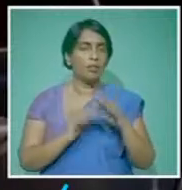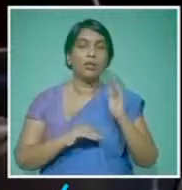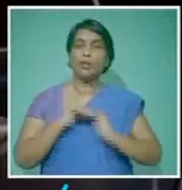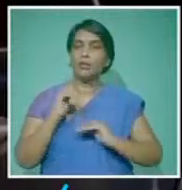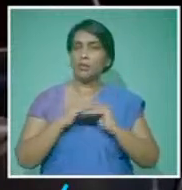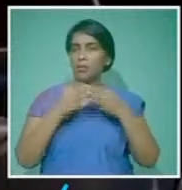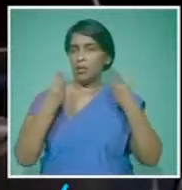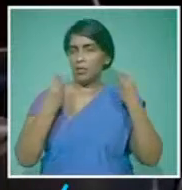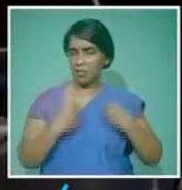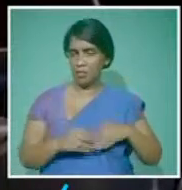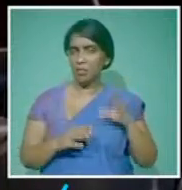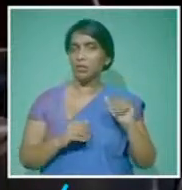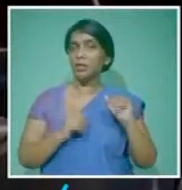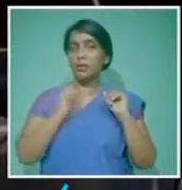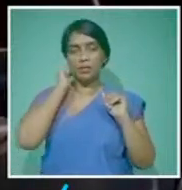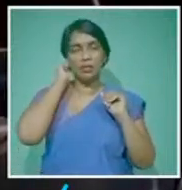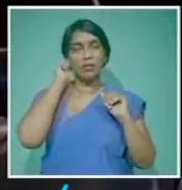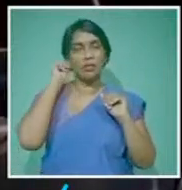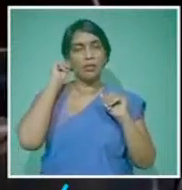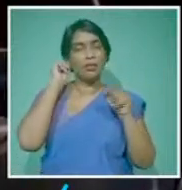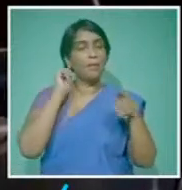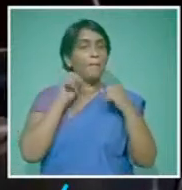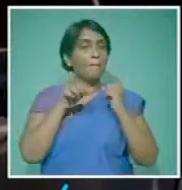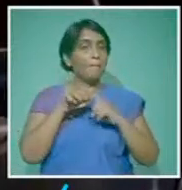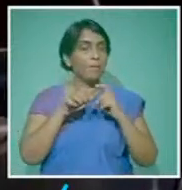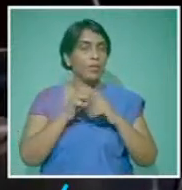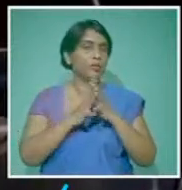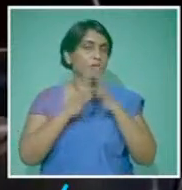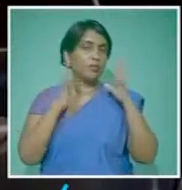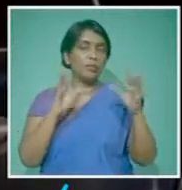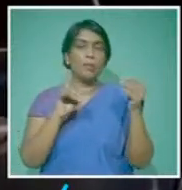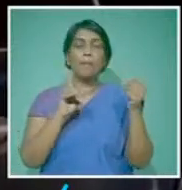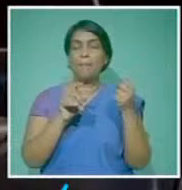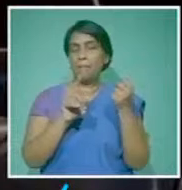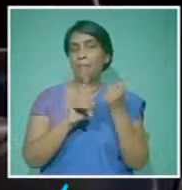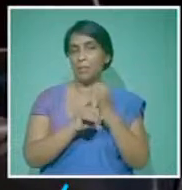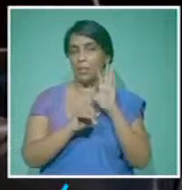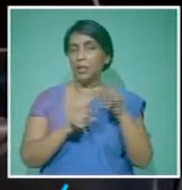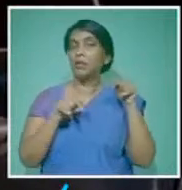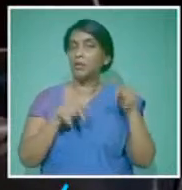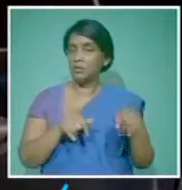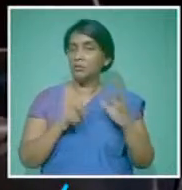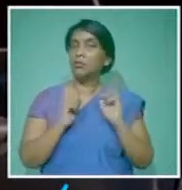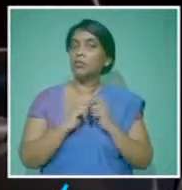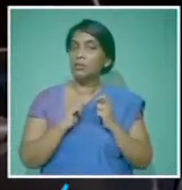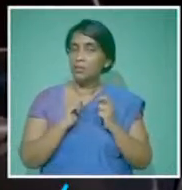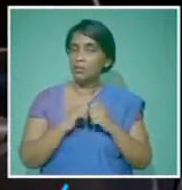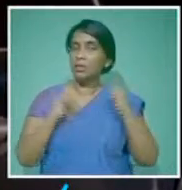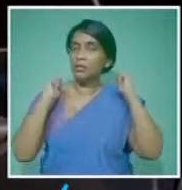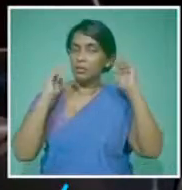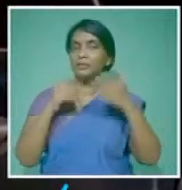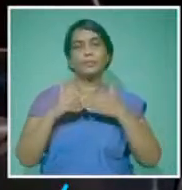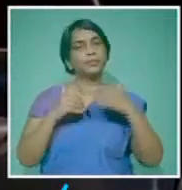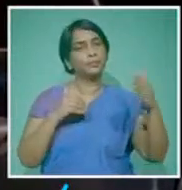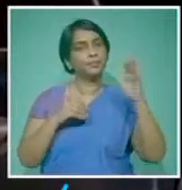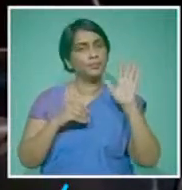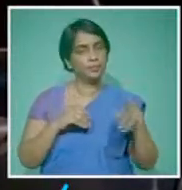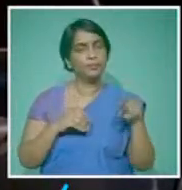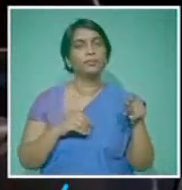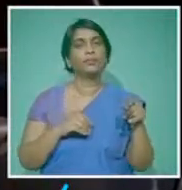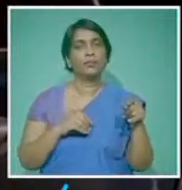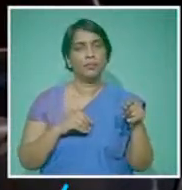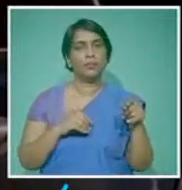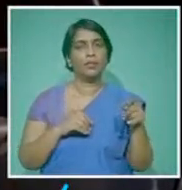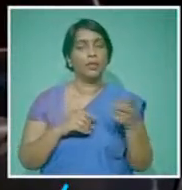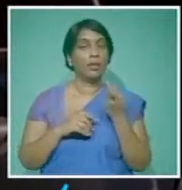ප්‍රයත්නත් අසාර්ථකයි. මොකෝ මේ ප්‍රශ්නේ එච්චර බහුතරයකට බලපානවා. නමුත් මේ ප්‍රශ්නය තිරසාරව විසඳන්න නම්